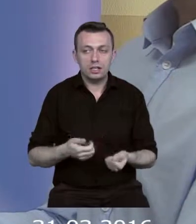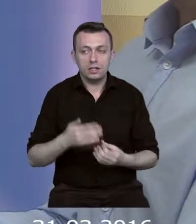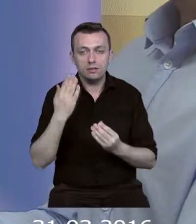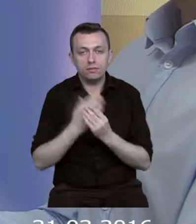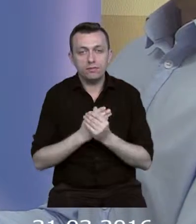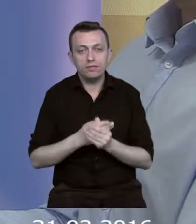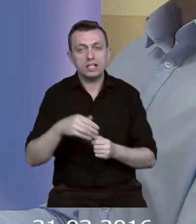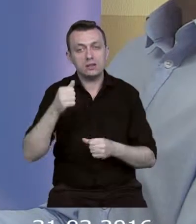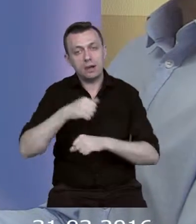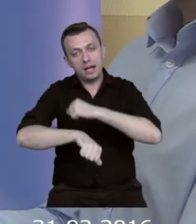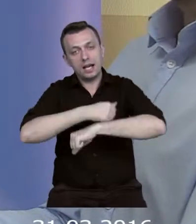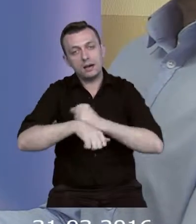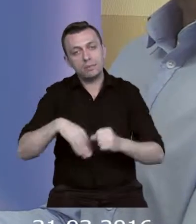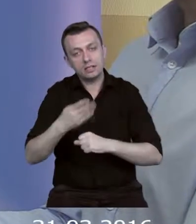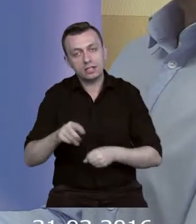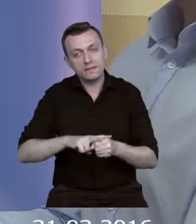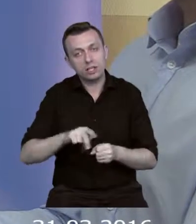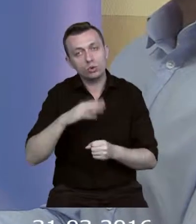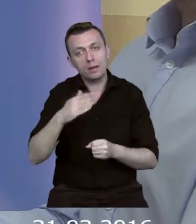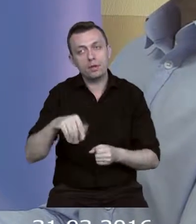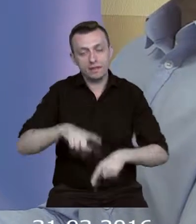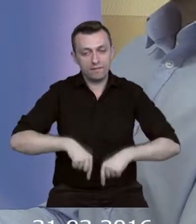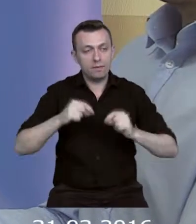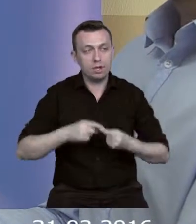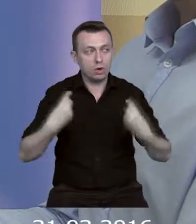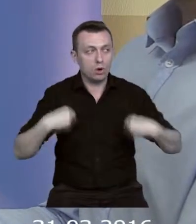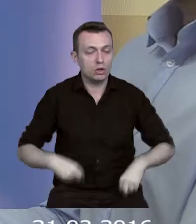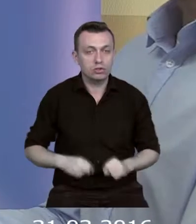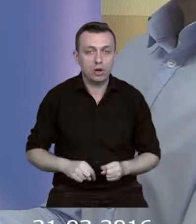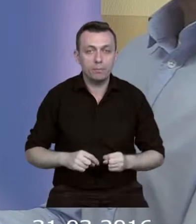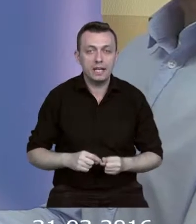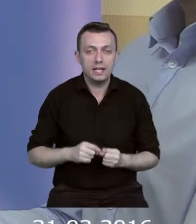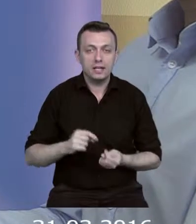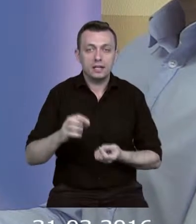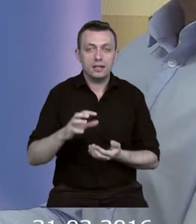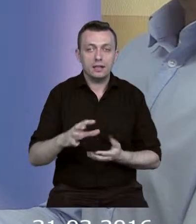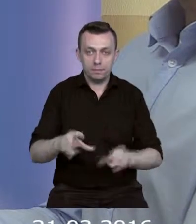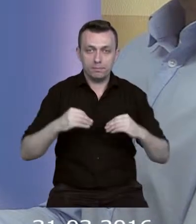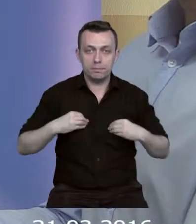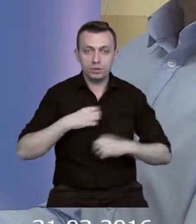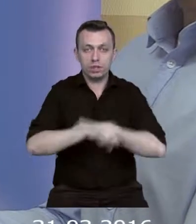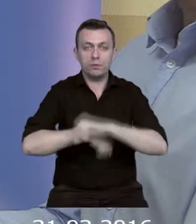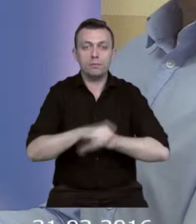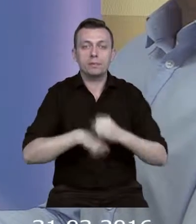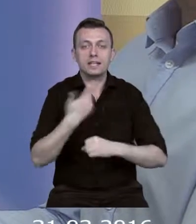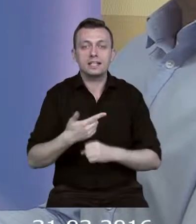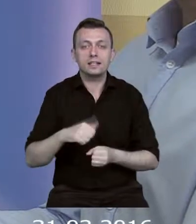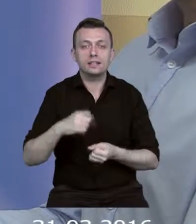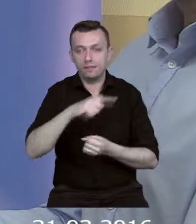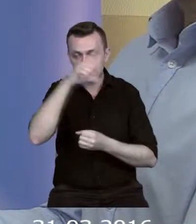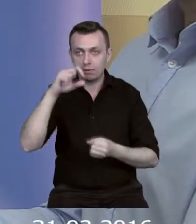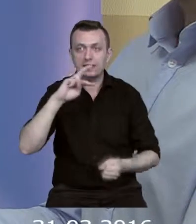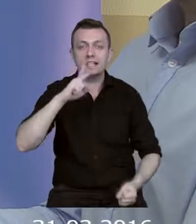pracodawców, którzy później wybiorą osoby z tego kursu na zatrudnienie w pracy i są to dwa